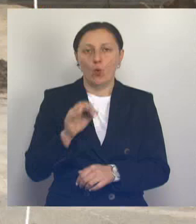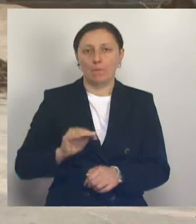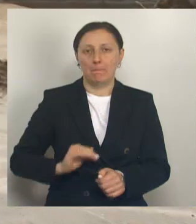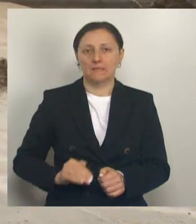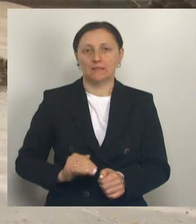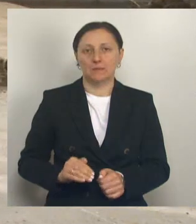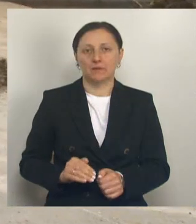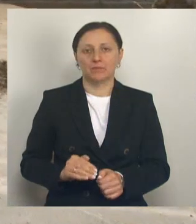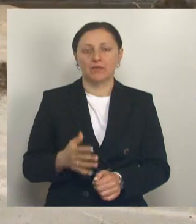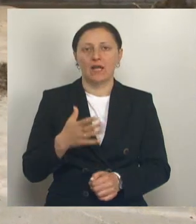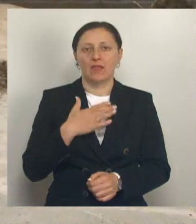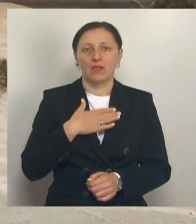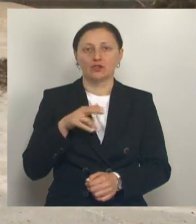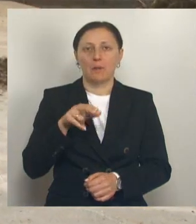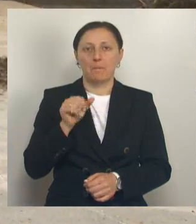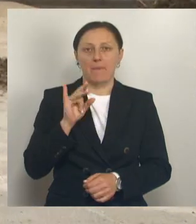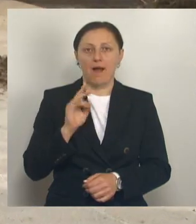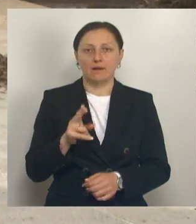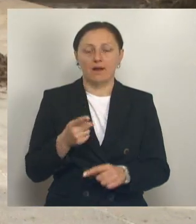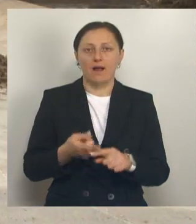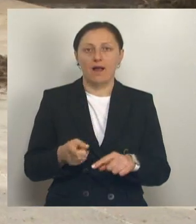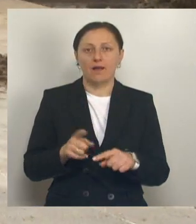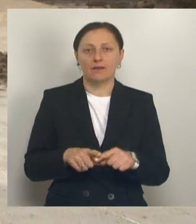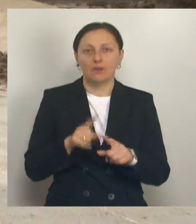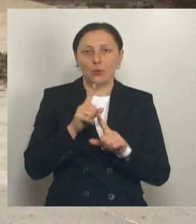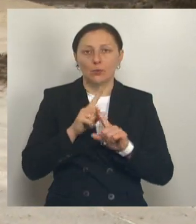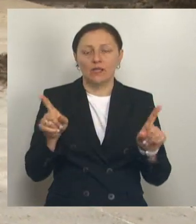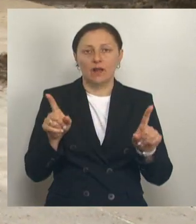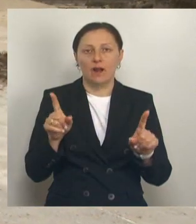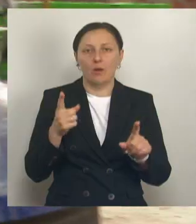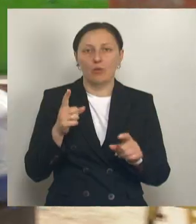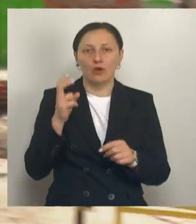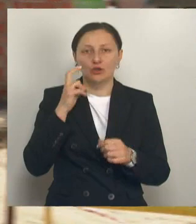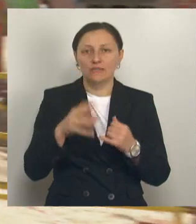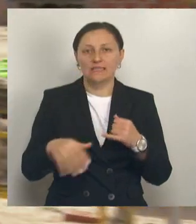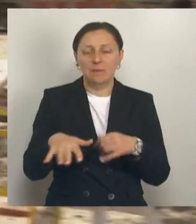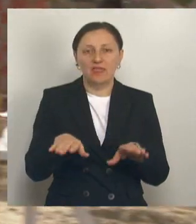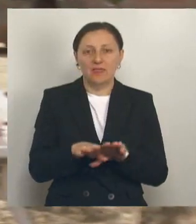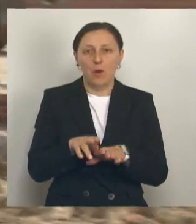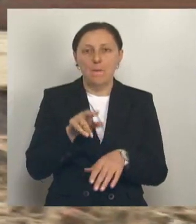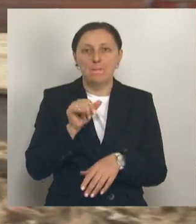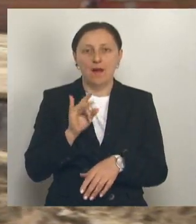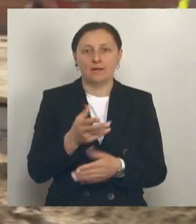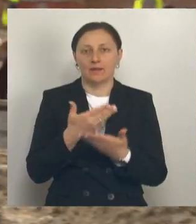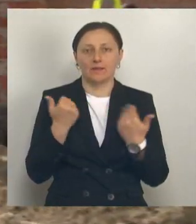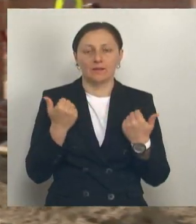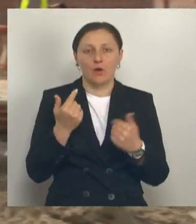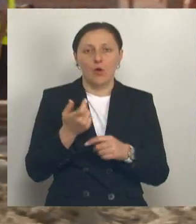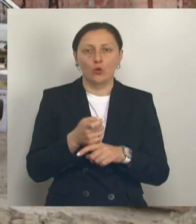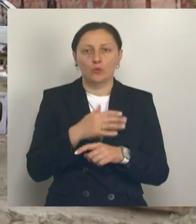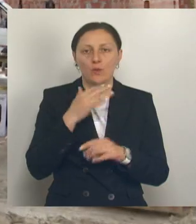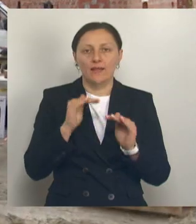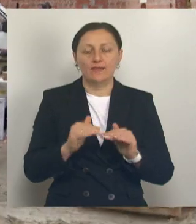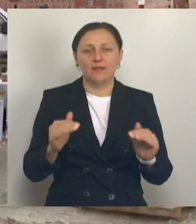наш парк это он сам по себе уникальный потому что такого нет парка больше десятка аттракционов